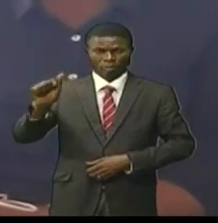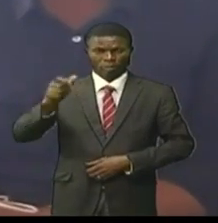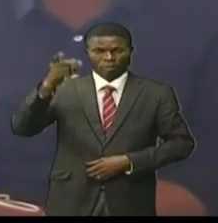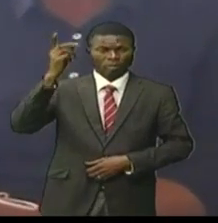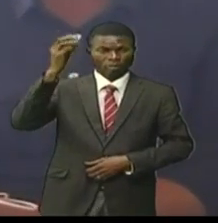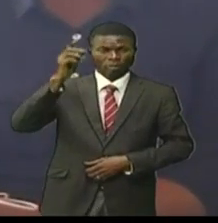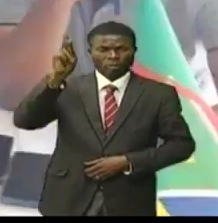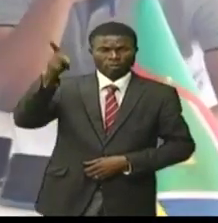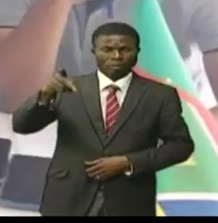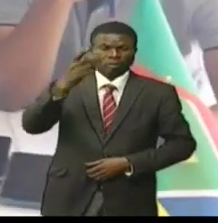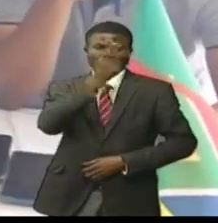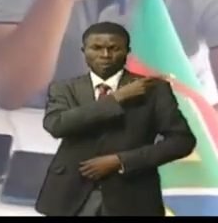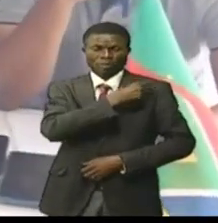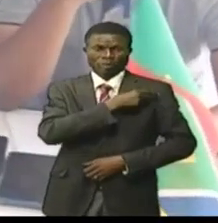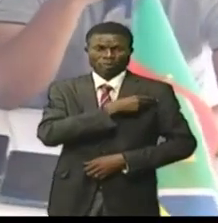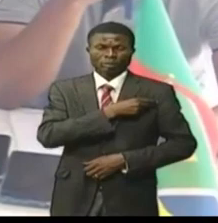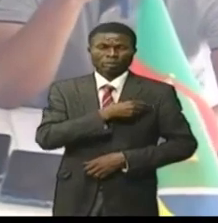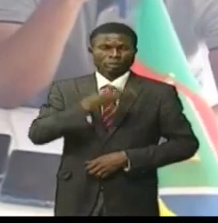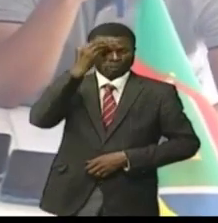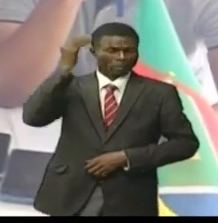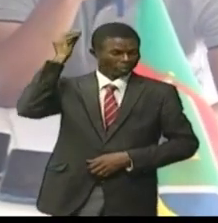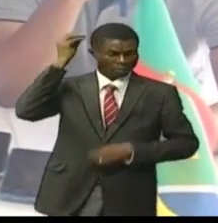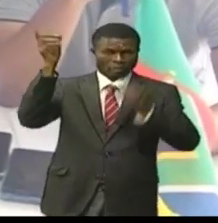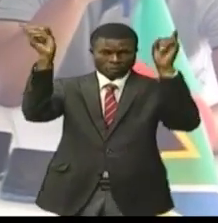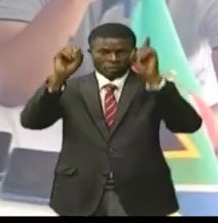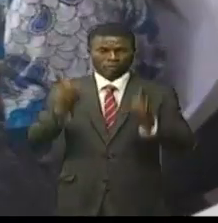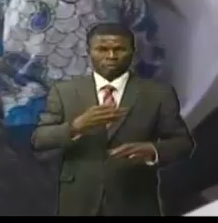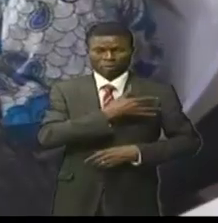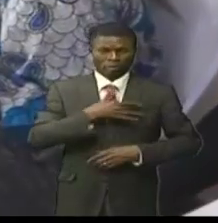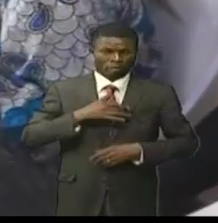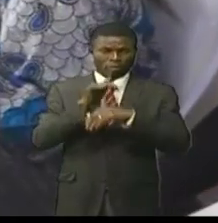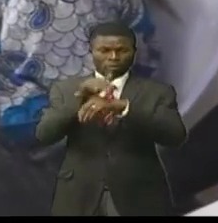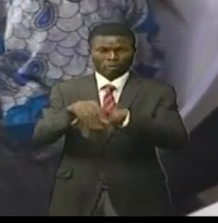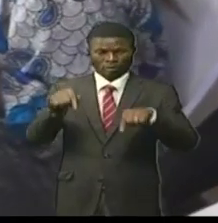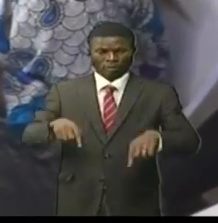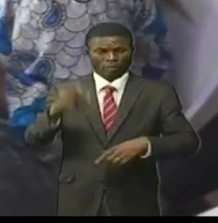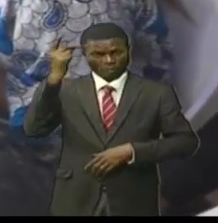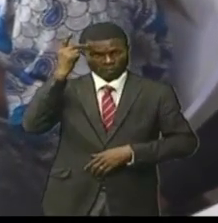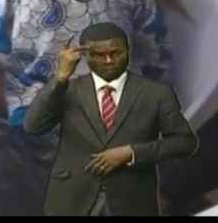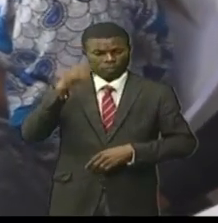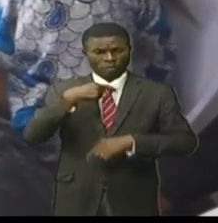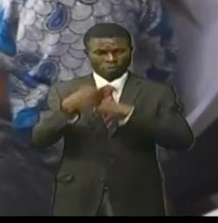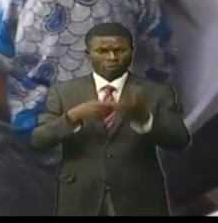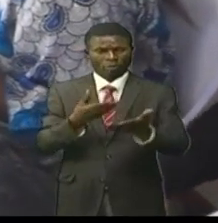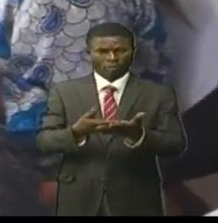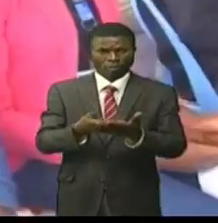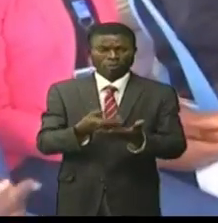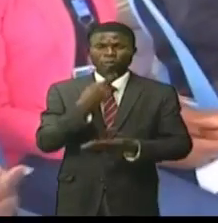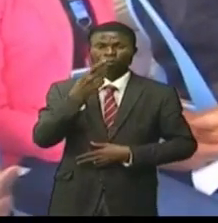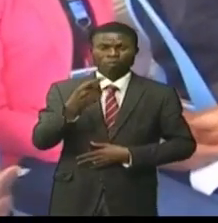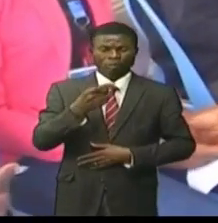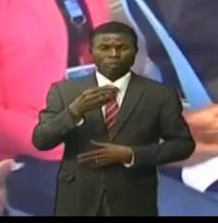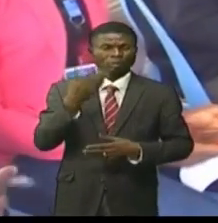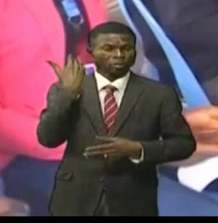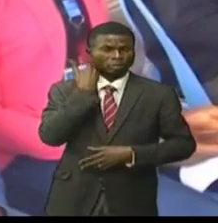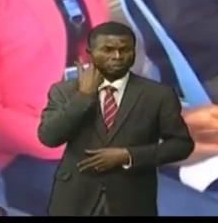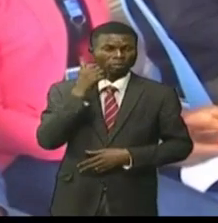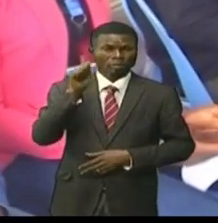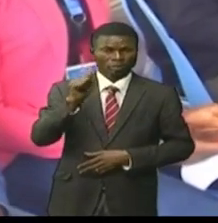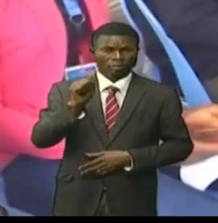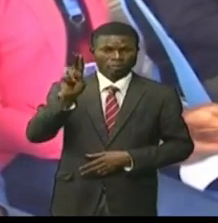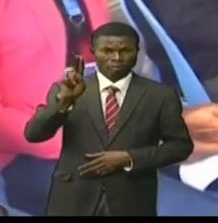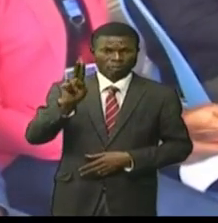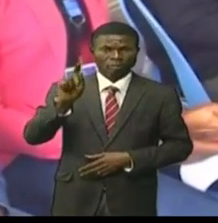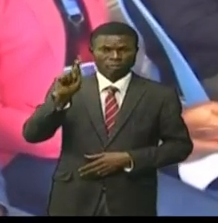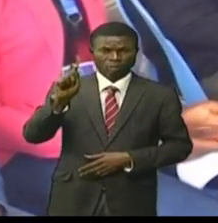Autisme Afrique, dont le lancement officiel est intervenu ici à Kinshasa. Quand je dis que l'autisme n'est pas une maladie, il faudrait déjà